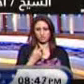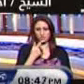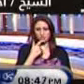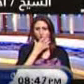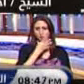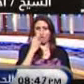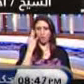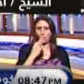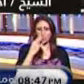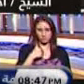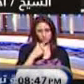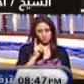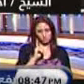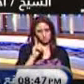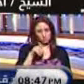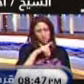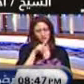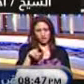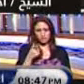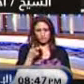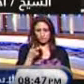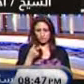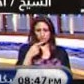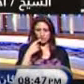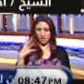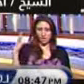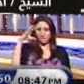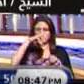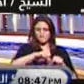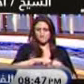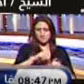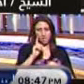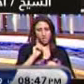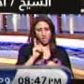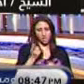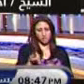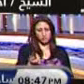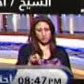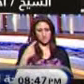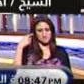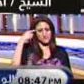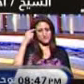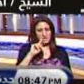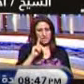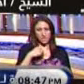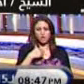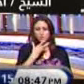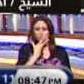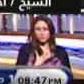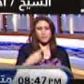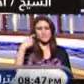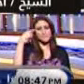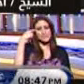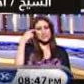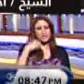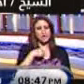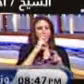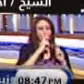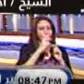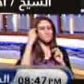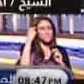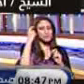هناك هيمنه على مفاصل وزاره الاوقاف. ولما بنقول الكلام ده بيقولوا شوفوا احنا عندنا